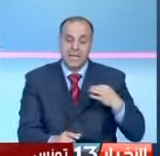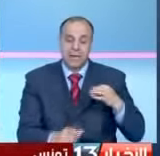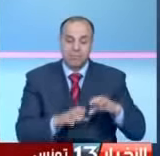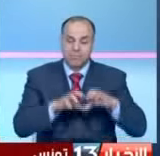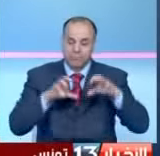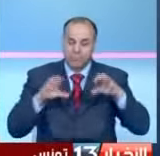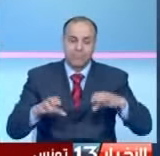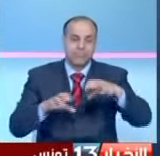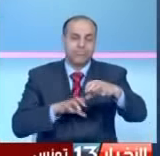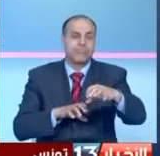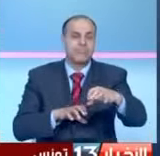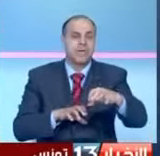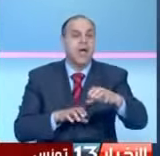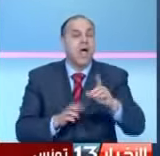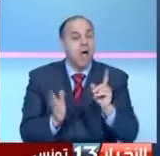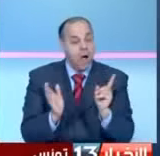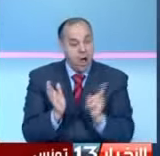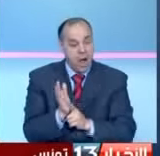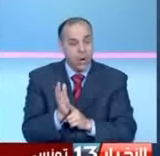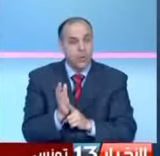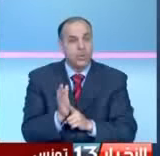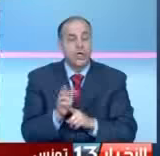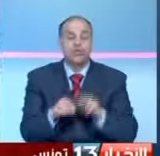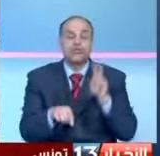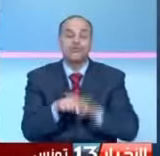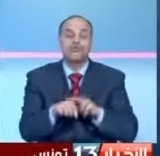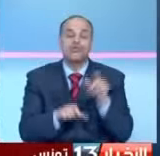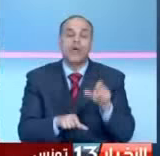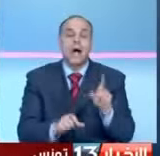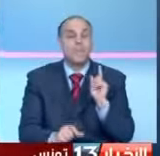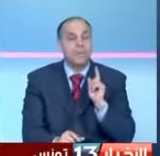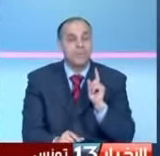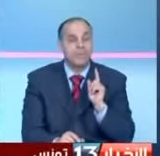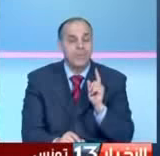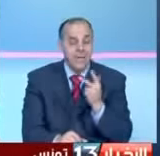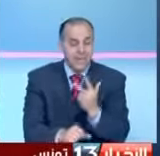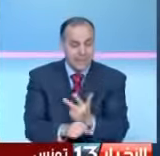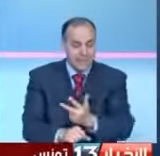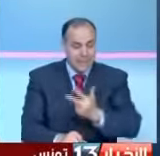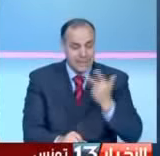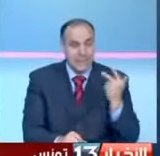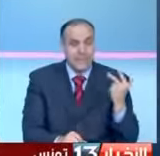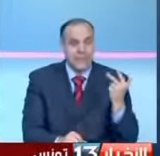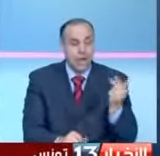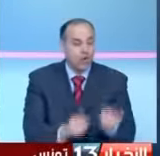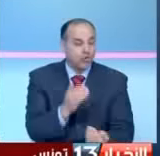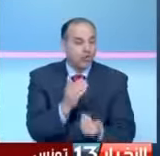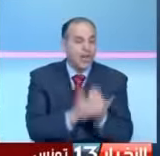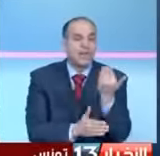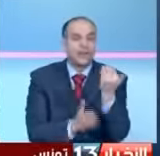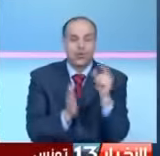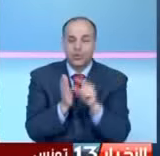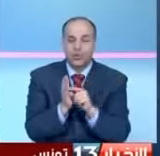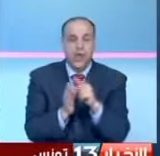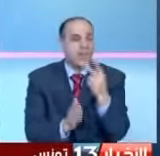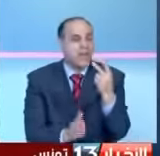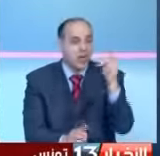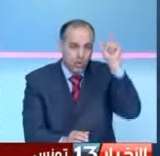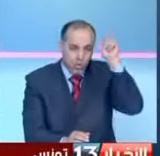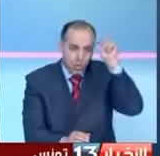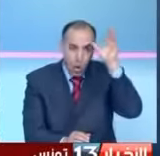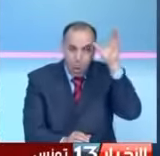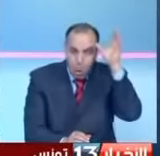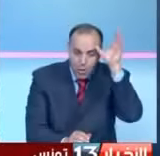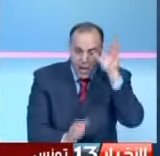بين السلطات ونص على سيادة الشعب. ثلاث سنوات بعد ميلاد دستور الجمهورية الثانية يرى بعض